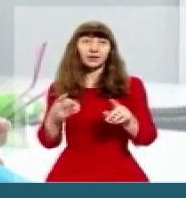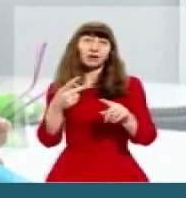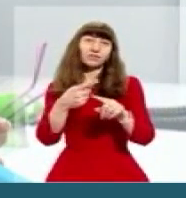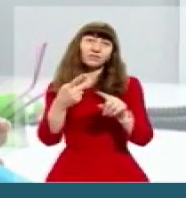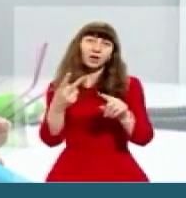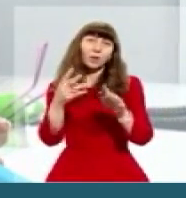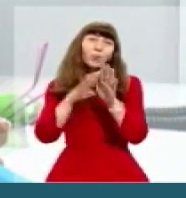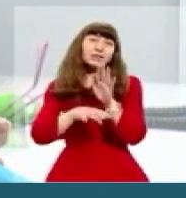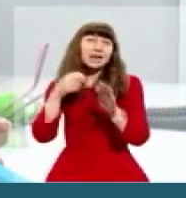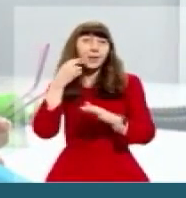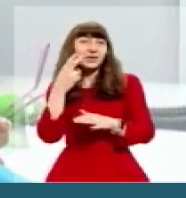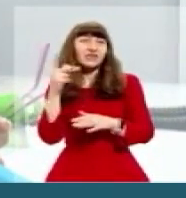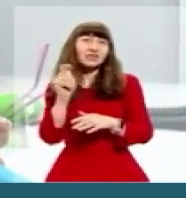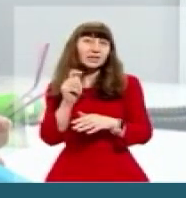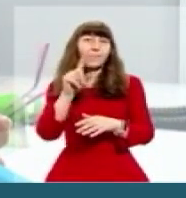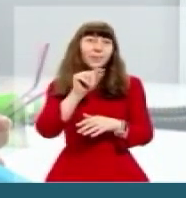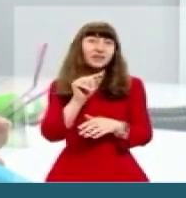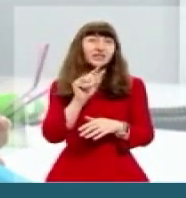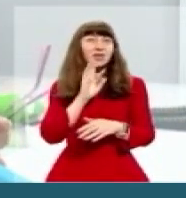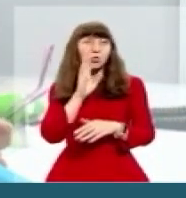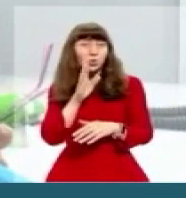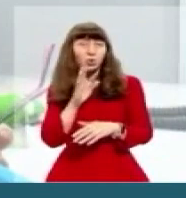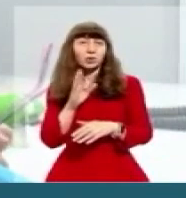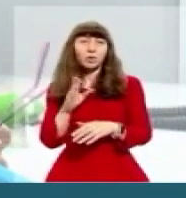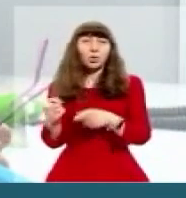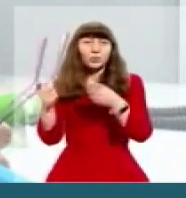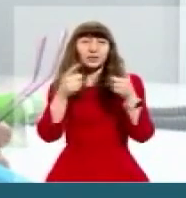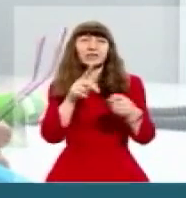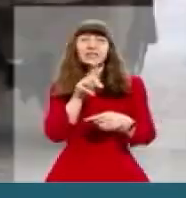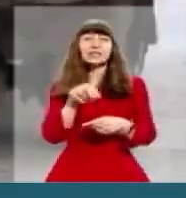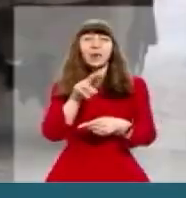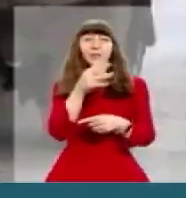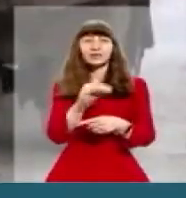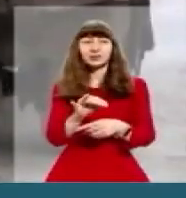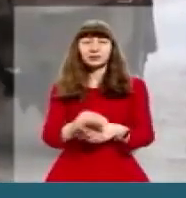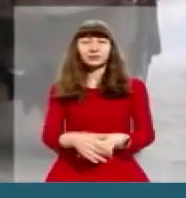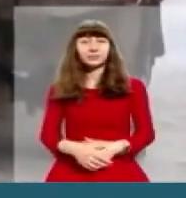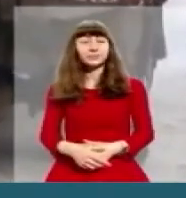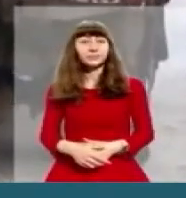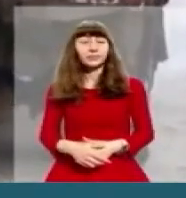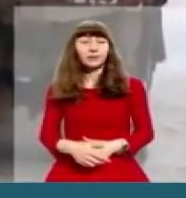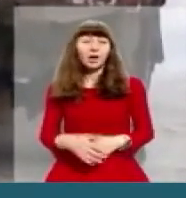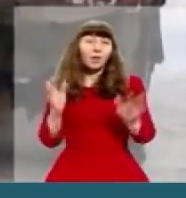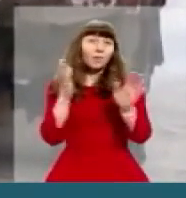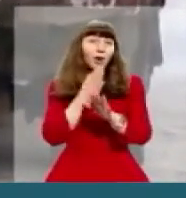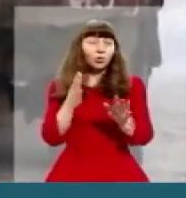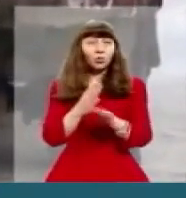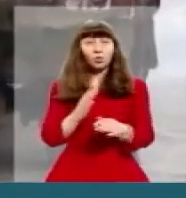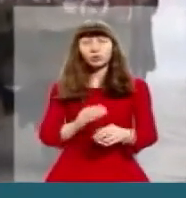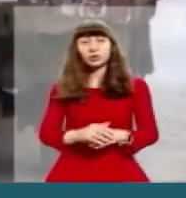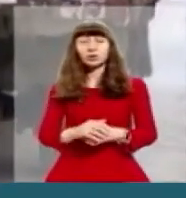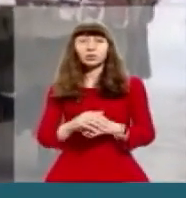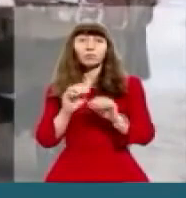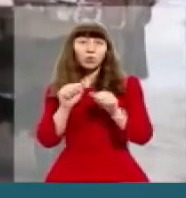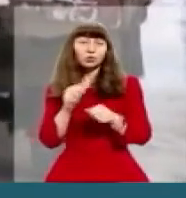воскресенья, на понедельник уже центр этого циклона сместится на Западную Сибирь. Капризы погоды неизбежны, но с ними можно